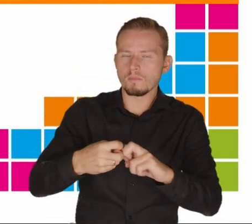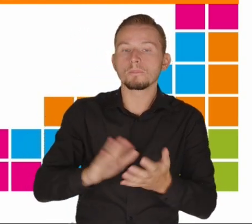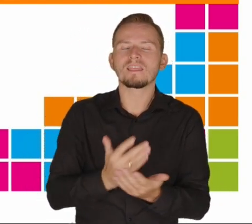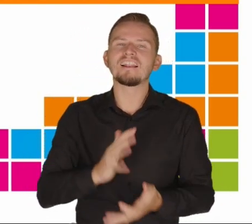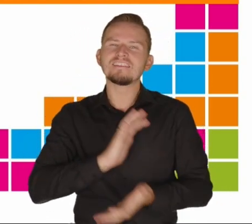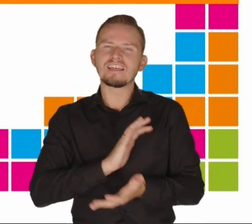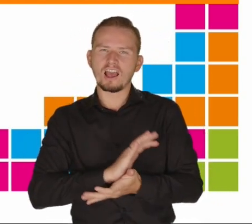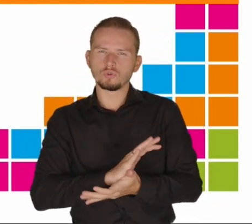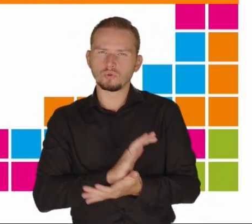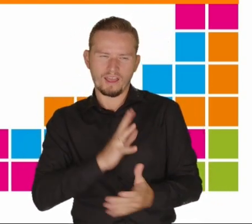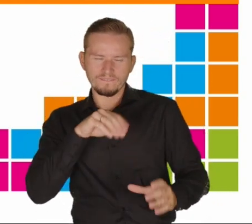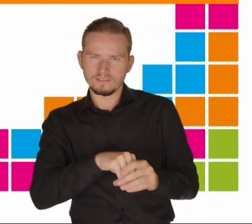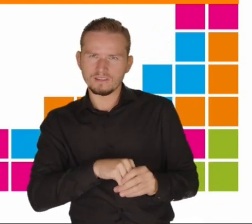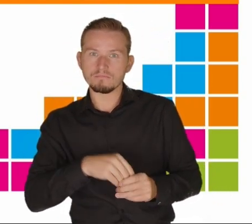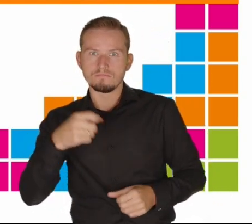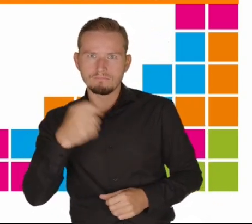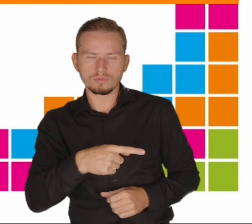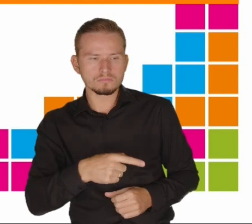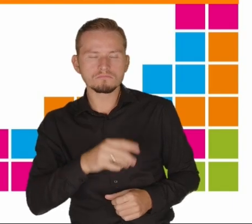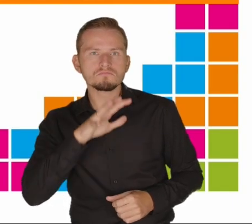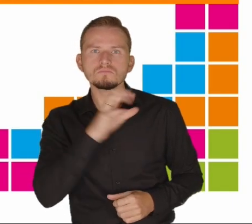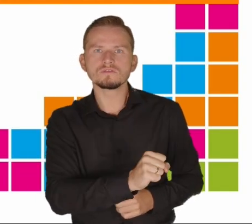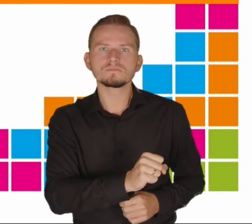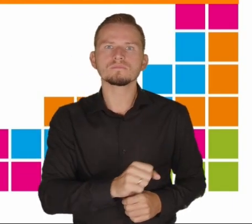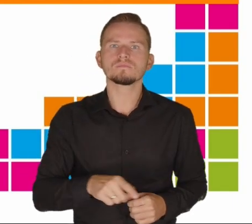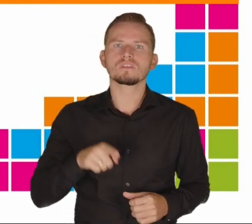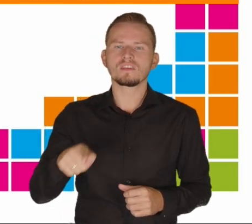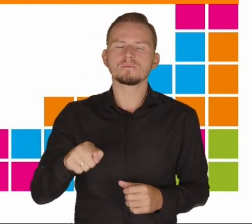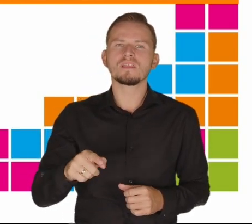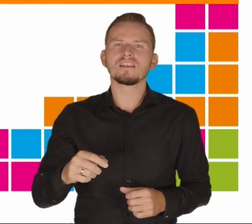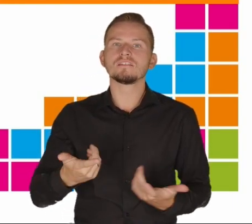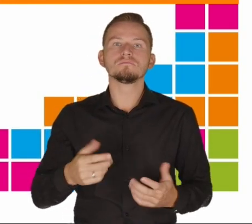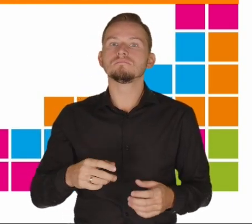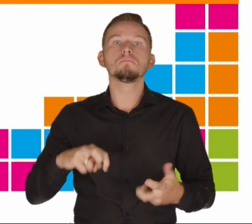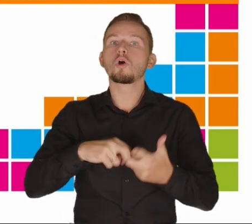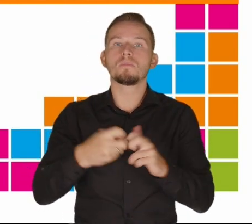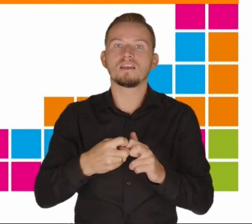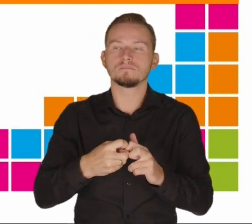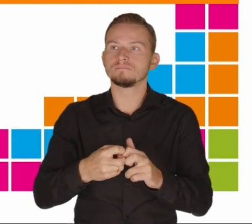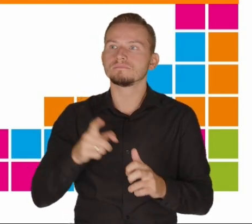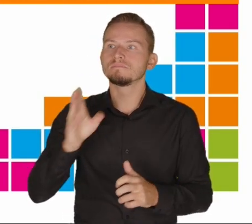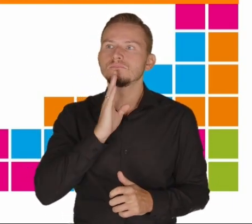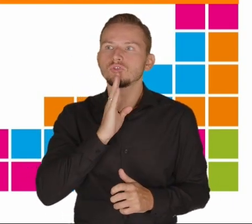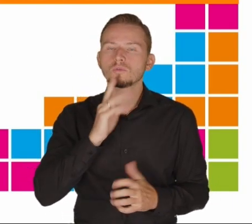znalazłem coś takiego, co się nazywa wyzwaniem czaszko-łamaczowym, polegającym na tym, że ktoś podskakuje, a dwie osoby stojące